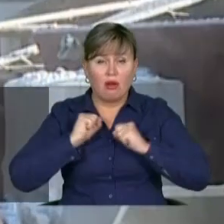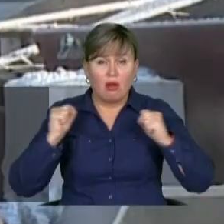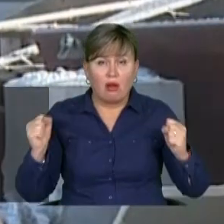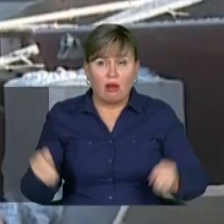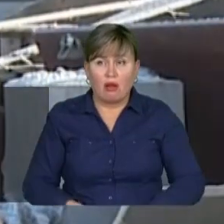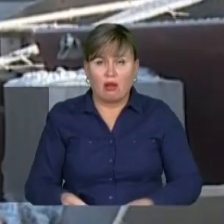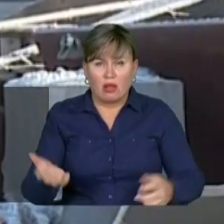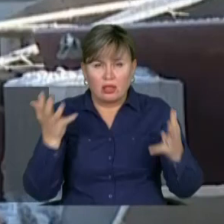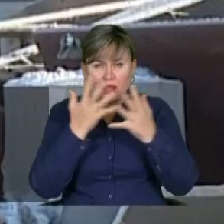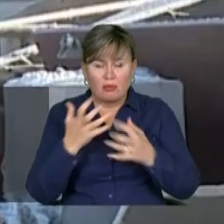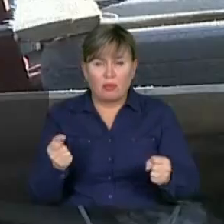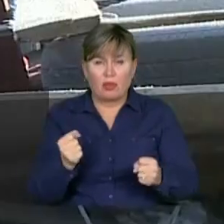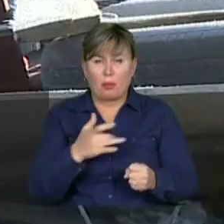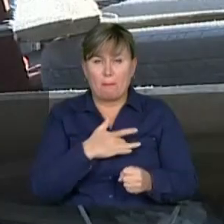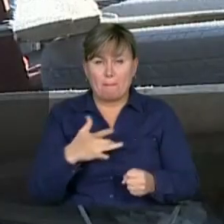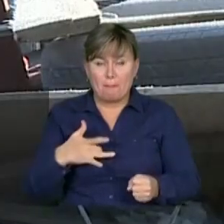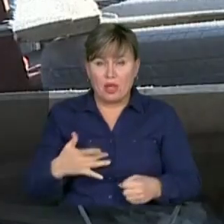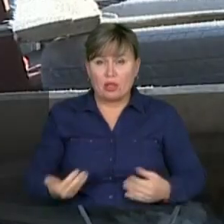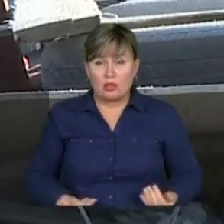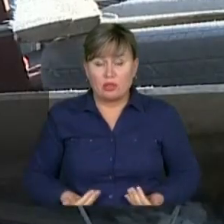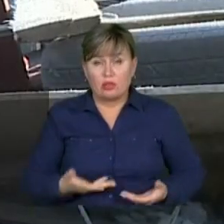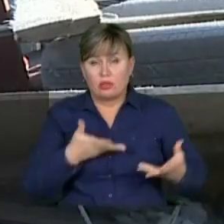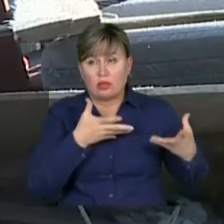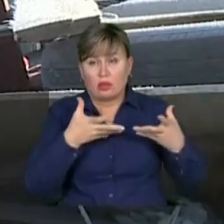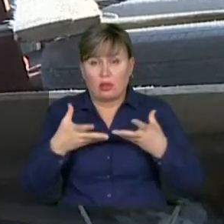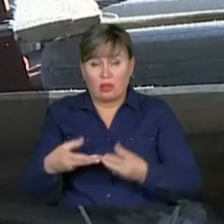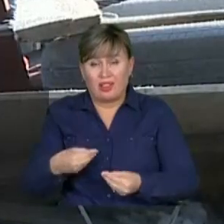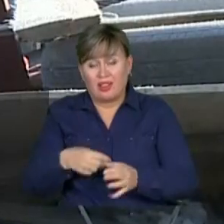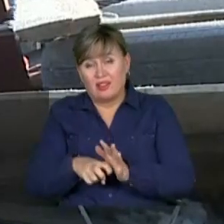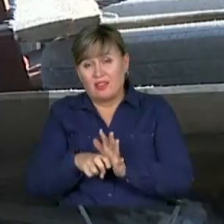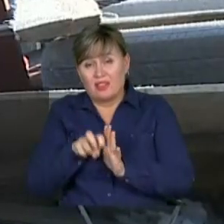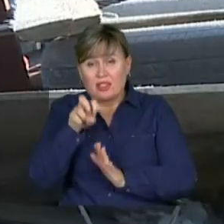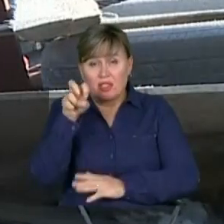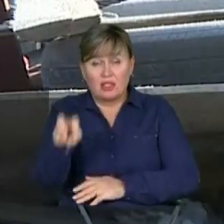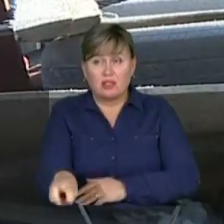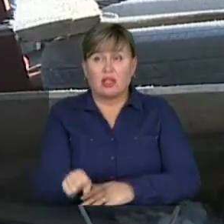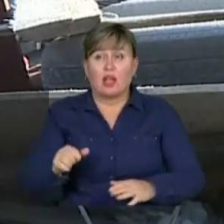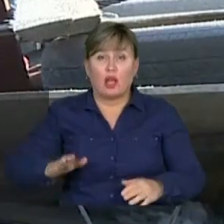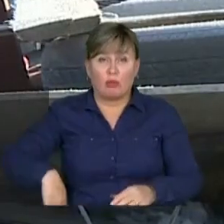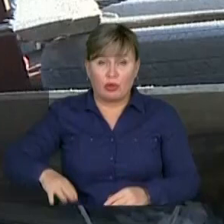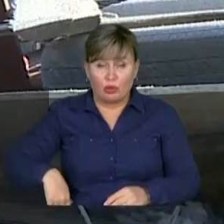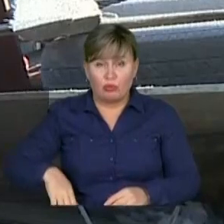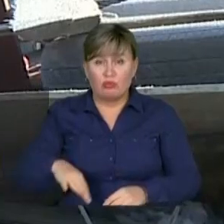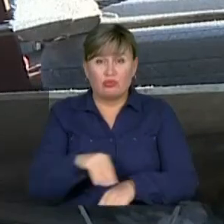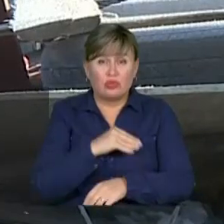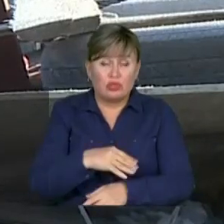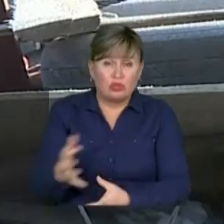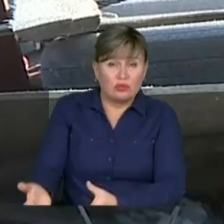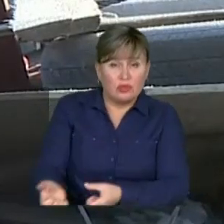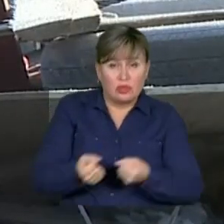резкий, темно, пыль, дышать нечем. Блок придавило, кое-как вылез. Давай потом этого жену